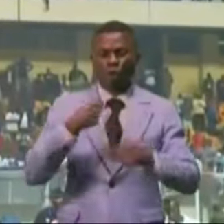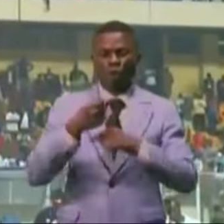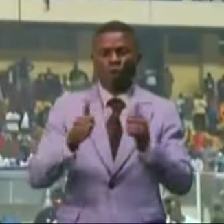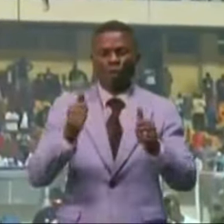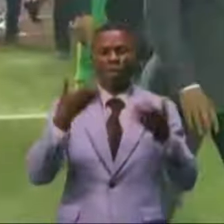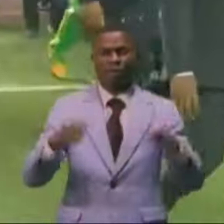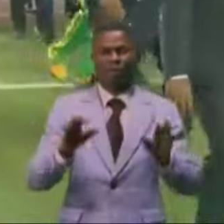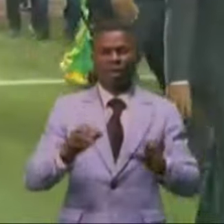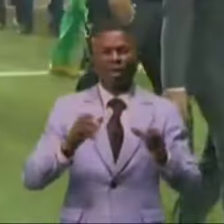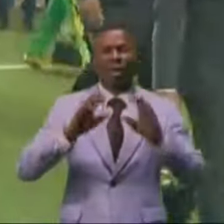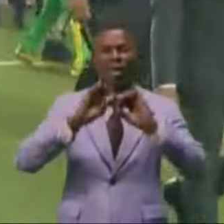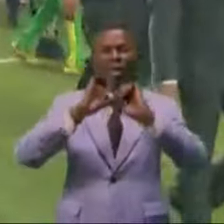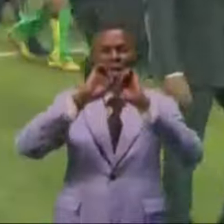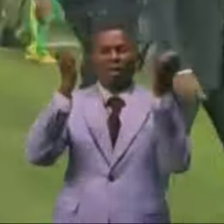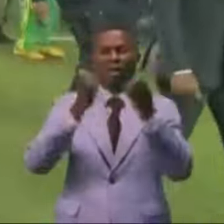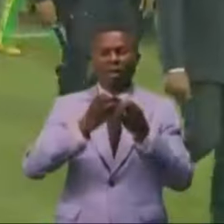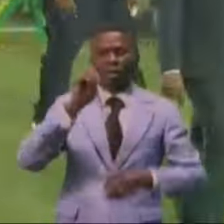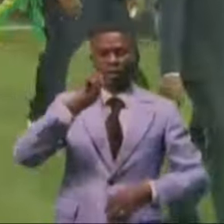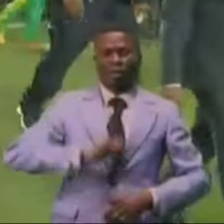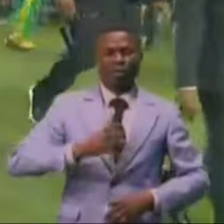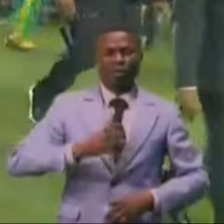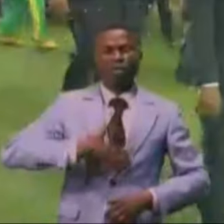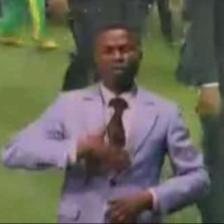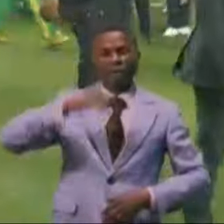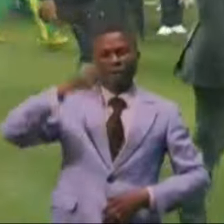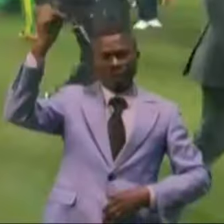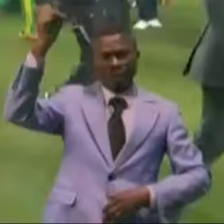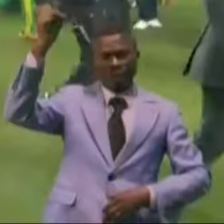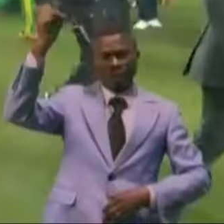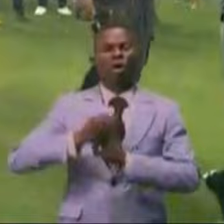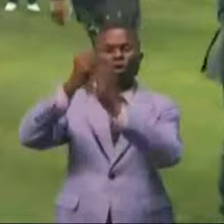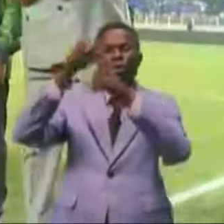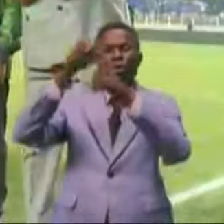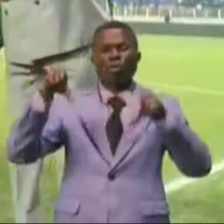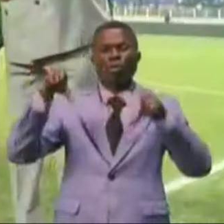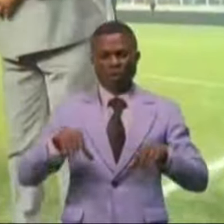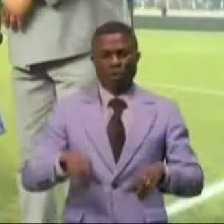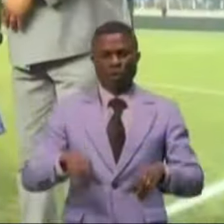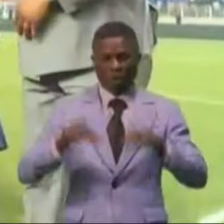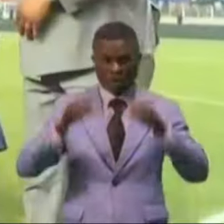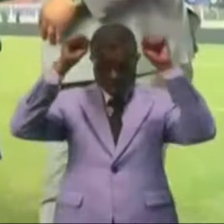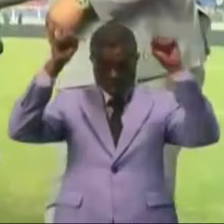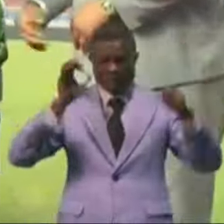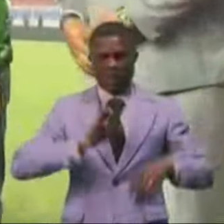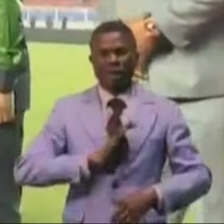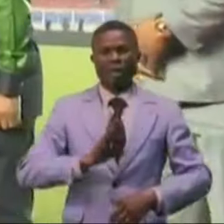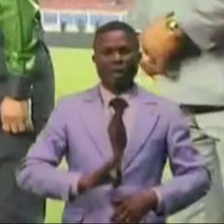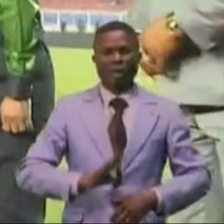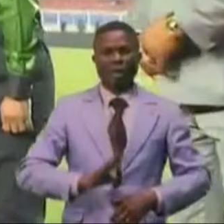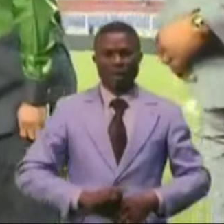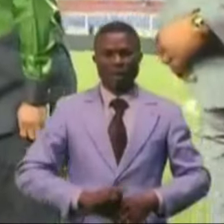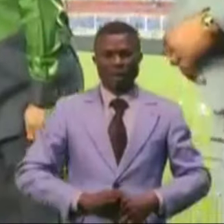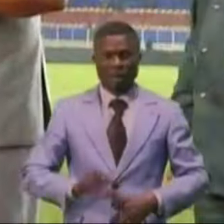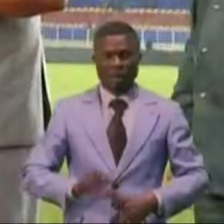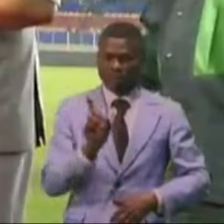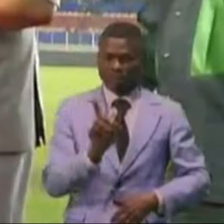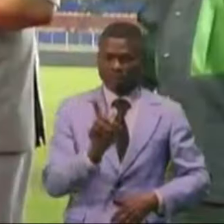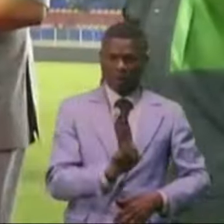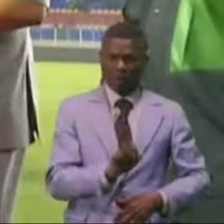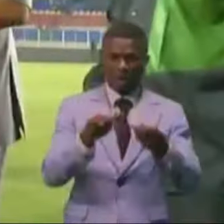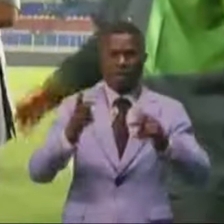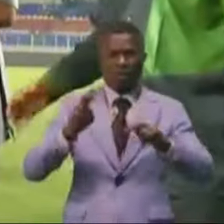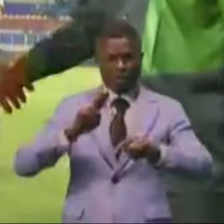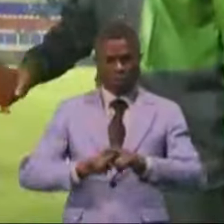L'ASV Club a été sacré championne de la Coupe du Congo. Le président Félix Tshisekedi descend de la tribune. Il